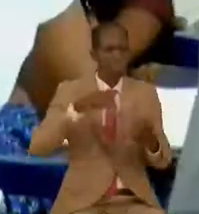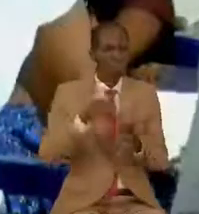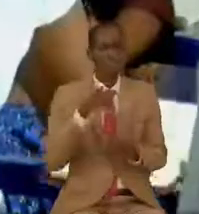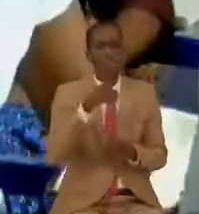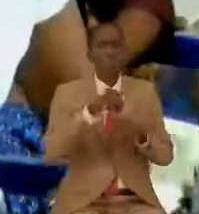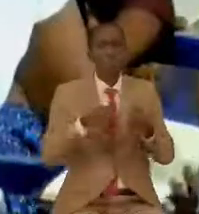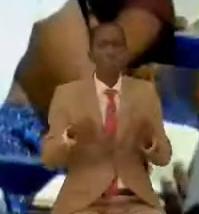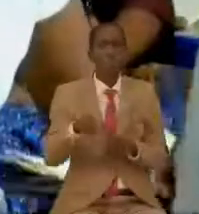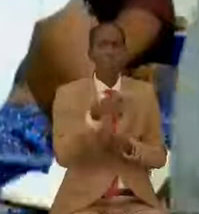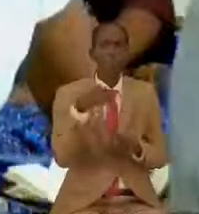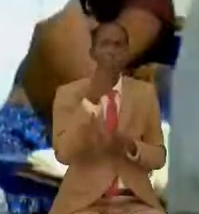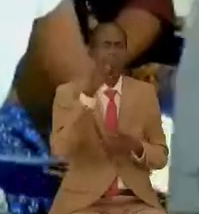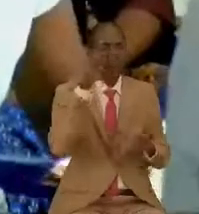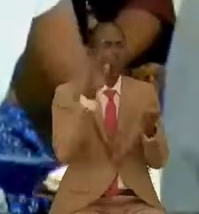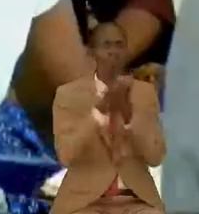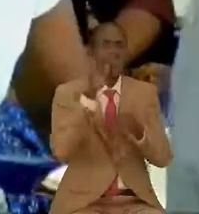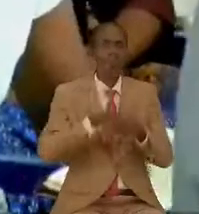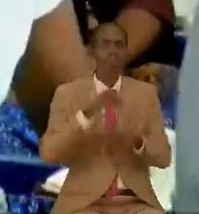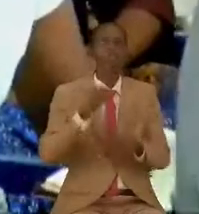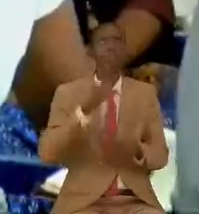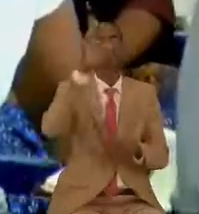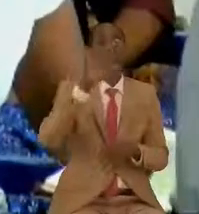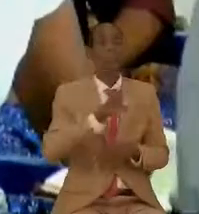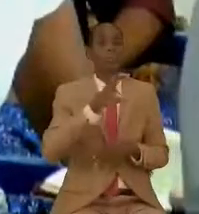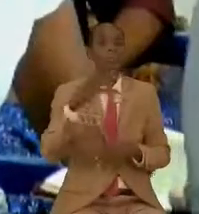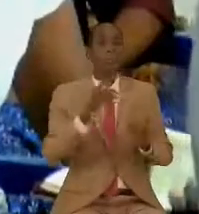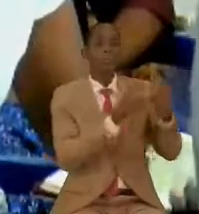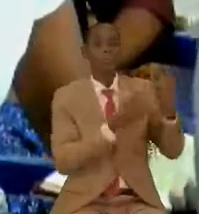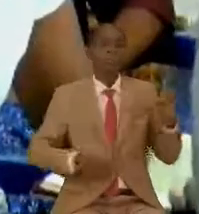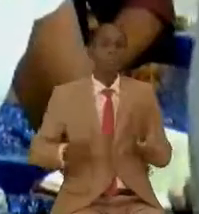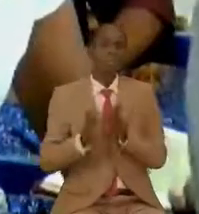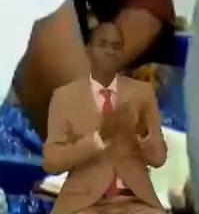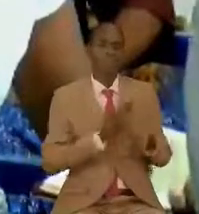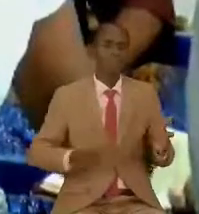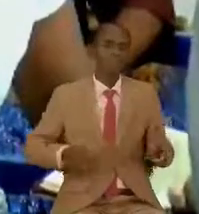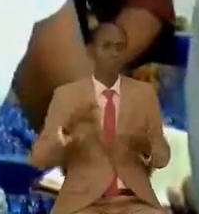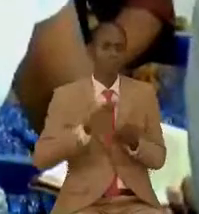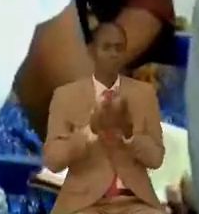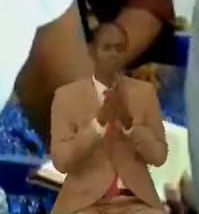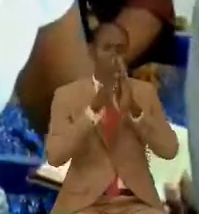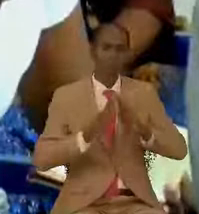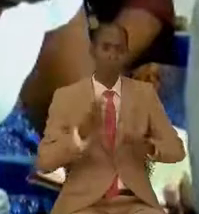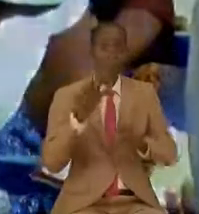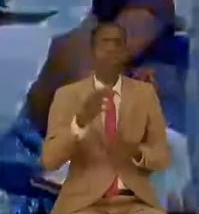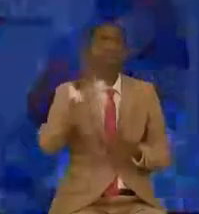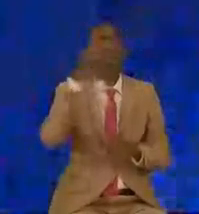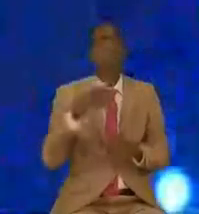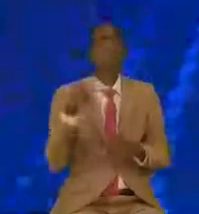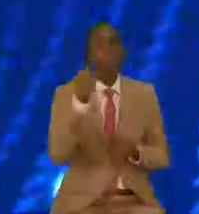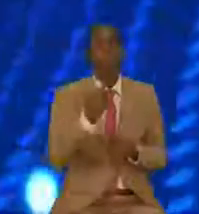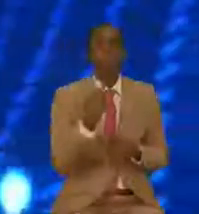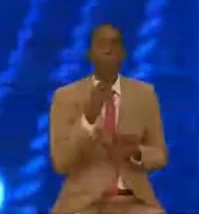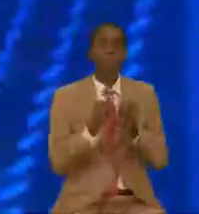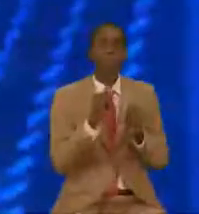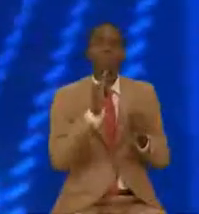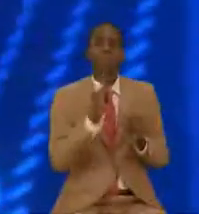ceux qui croient à la croix du Seigneur Jésus-Christ, la paix de Dieu, qui surpasse